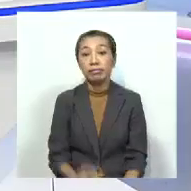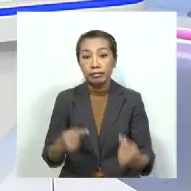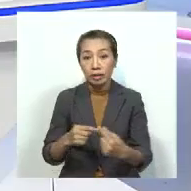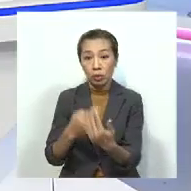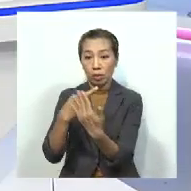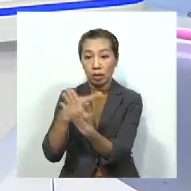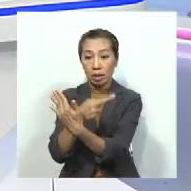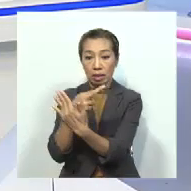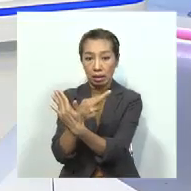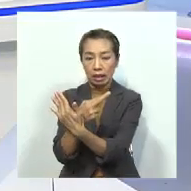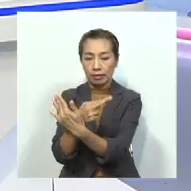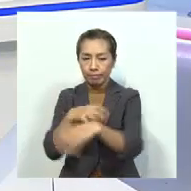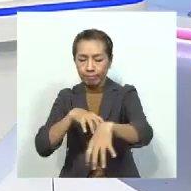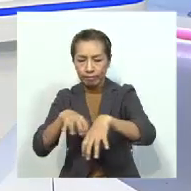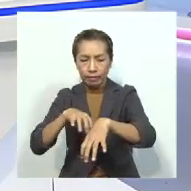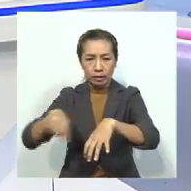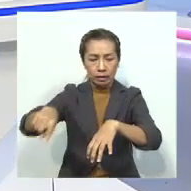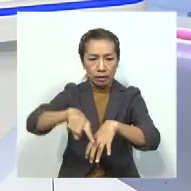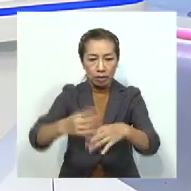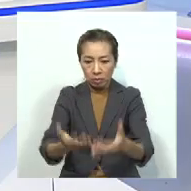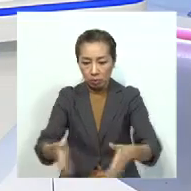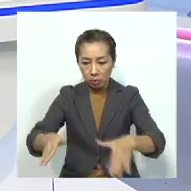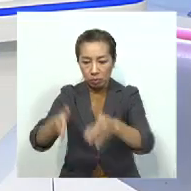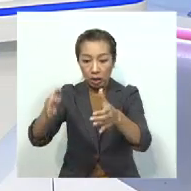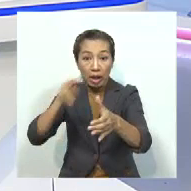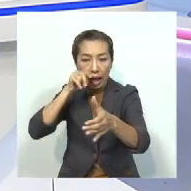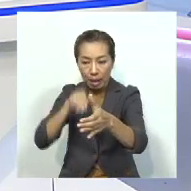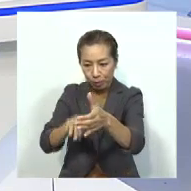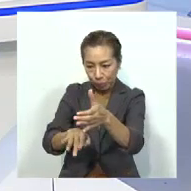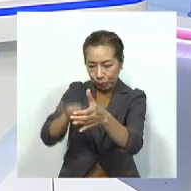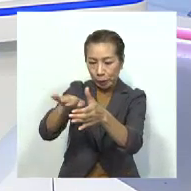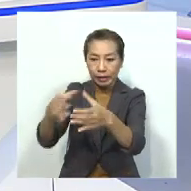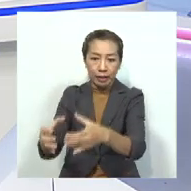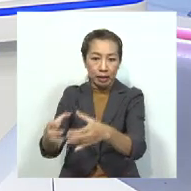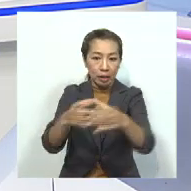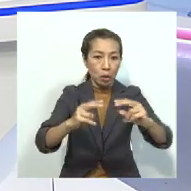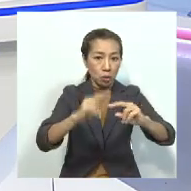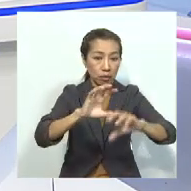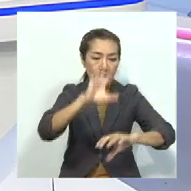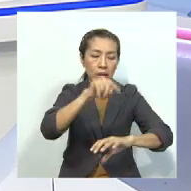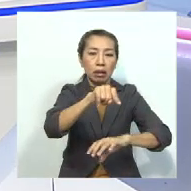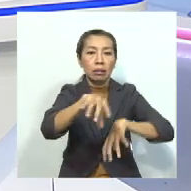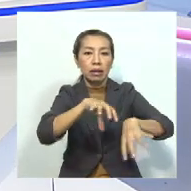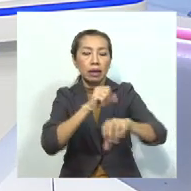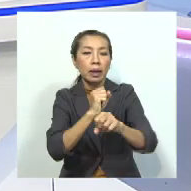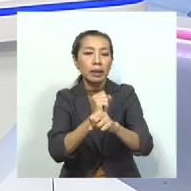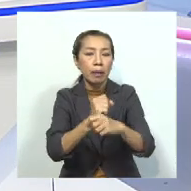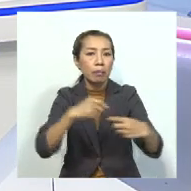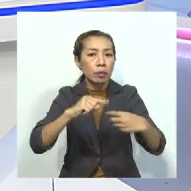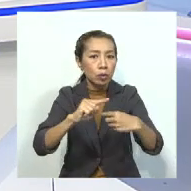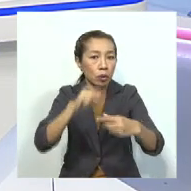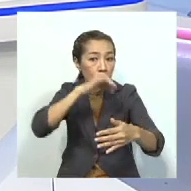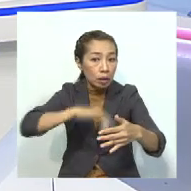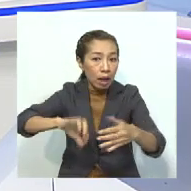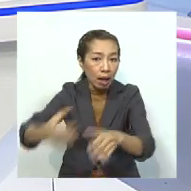ส่วนที่จังหวัดราชบุรีเตรียมขนย้ายคนโทบรรจุน้ำศักดิ์สิทธิ์เพื่อส่งมอบให้กับกระทรวงมหาดไทยและใช้ประกอบพิธีพลีกรรมตักน้ำจ